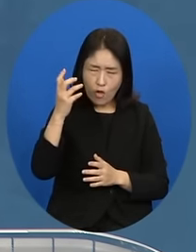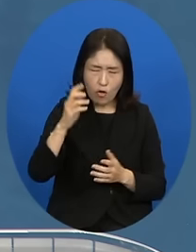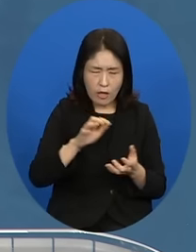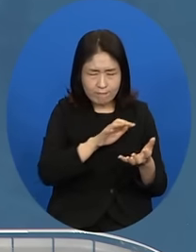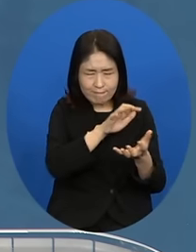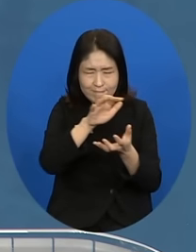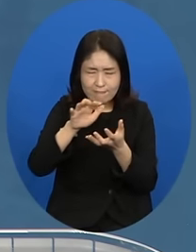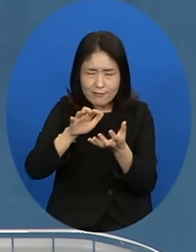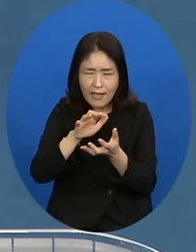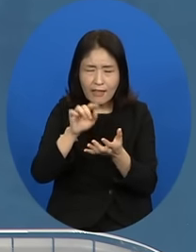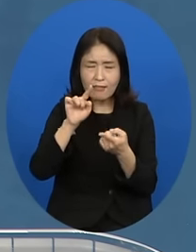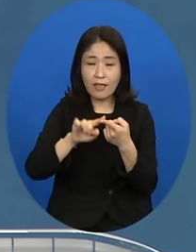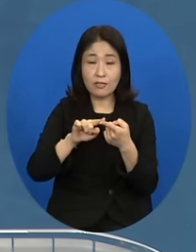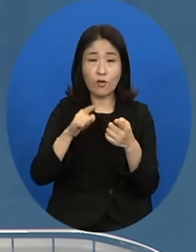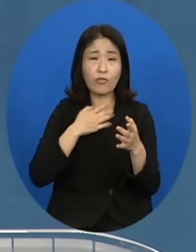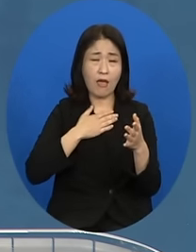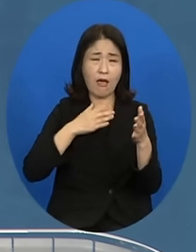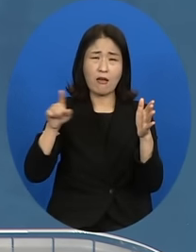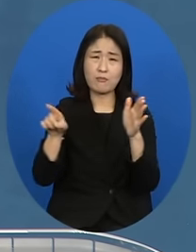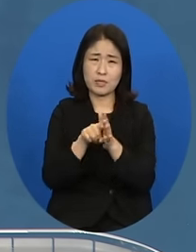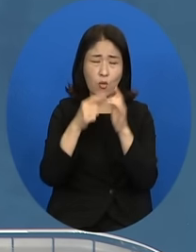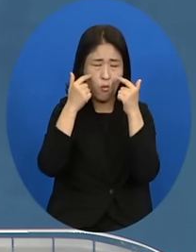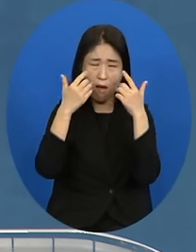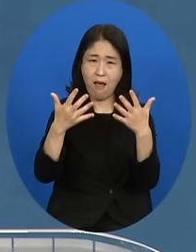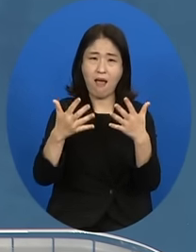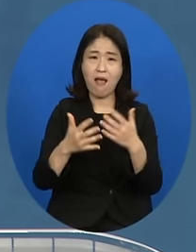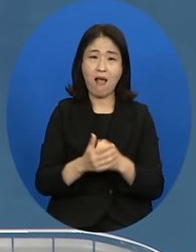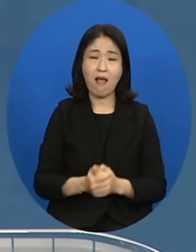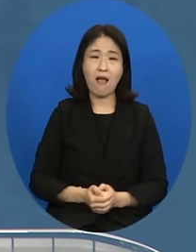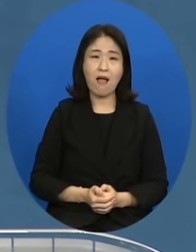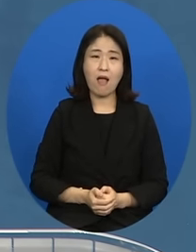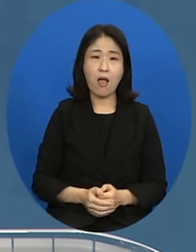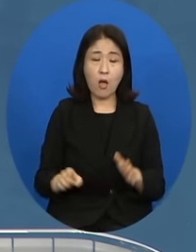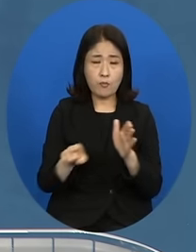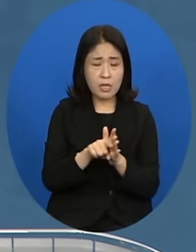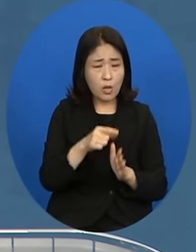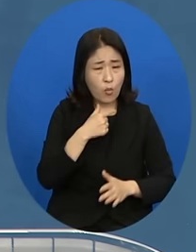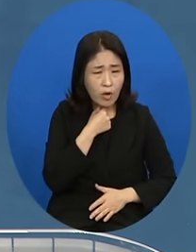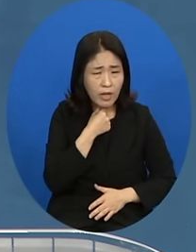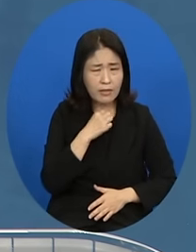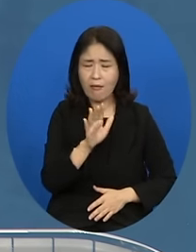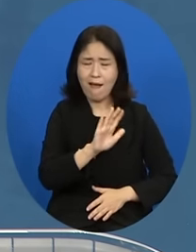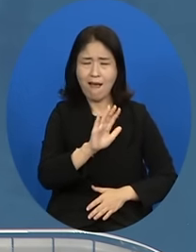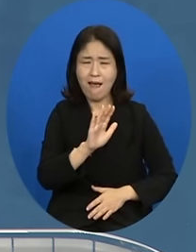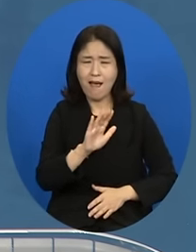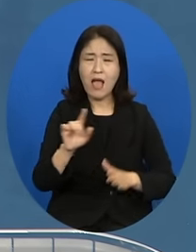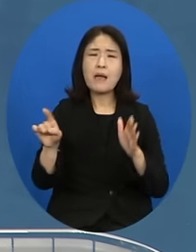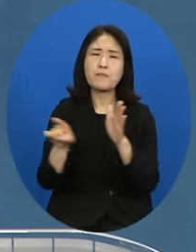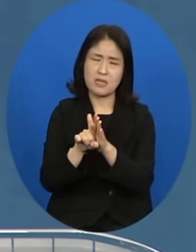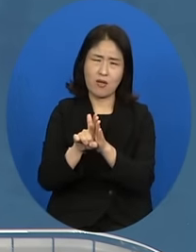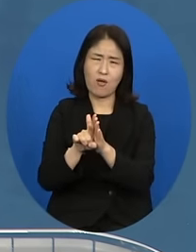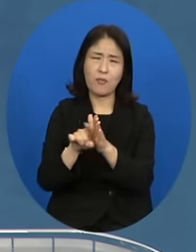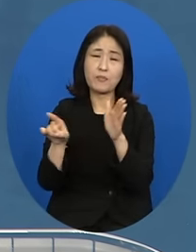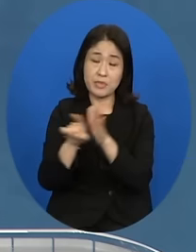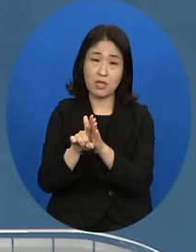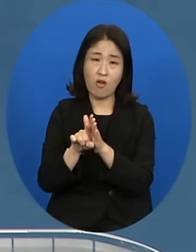믿어져요. 이것은 믿으려고 하는 믿음이 아니고 믿어지는 믿음이에요.